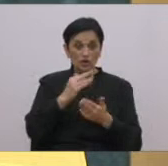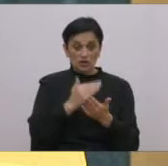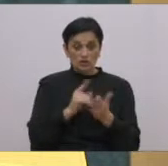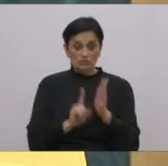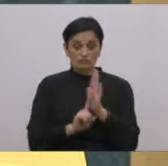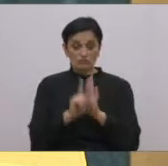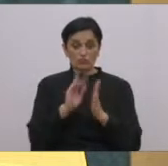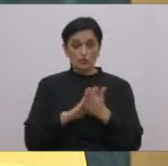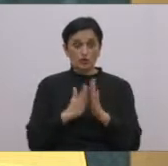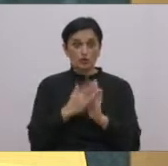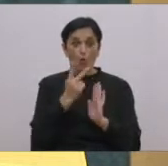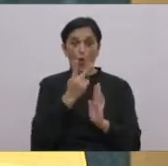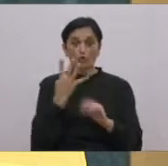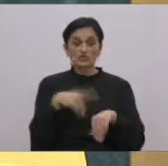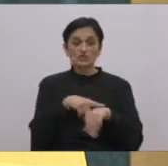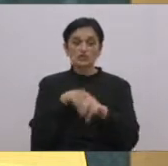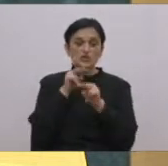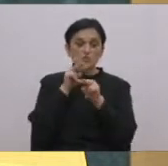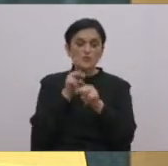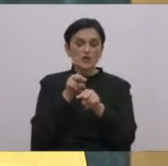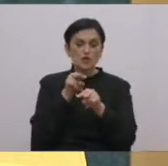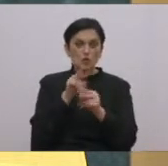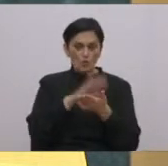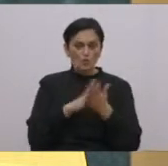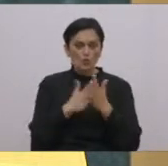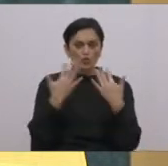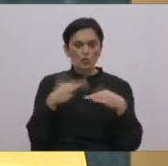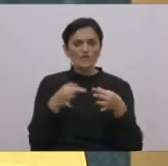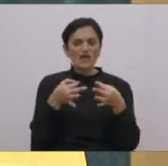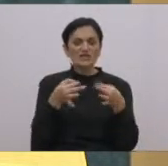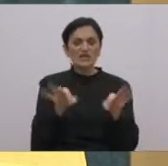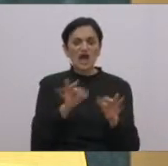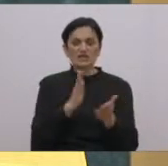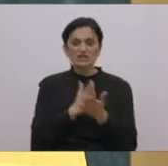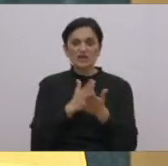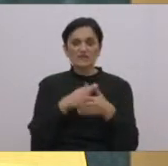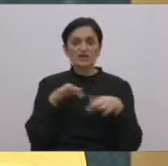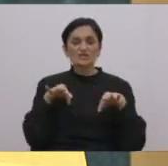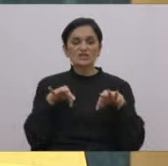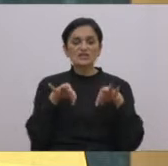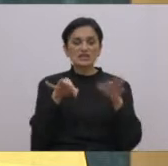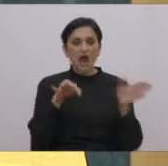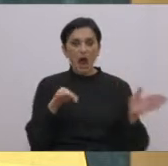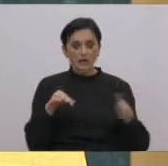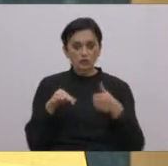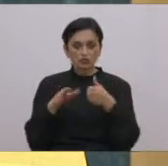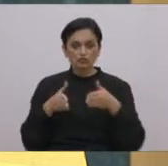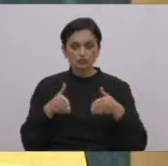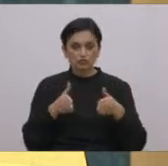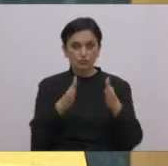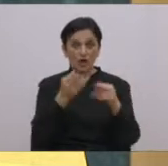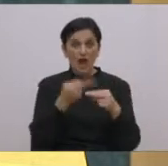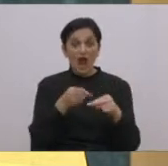დაწესების 24 საათიანი მონიტორინგის პირობებში უკვე დასაშვები გახდა ტრანსპორტის გაშვება. ბუნებრივია, ამის პარალელურად